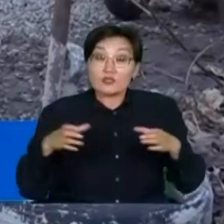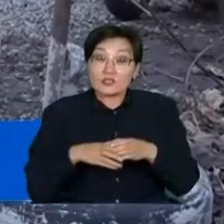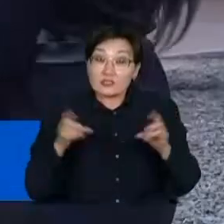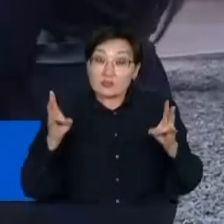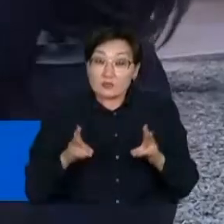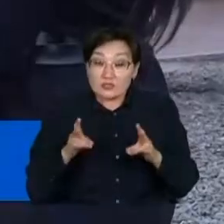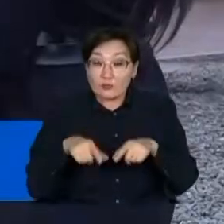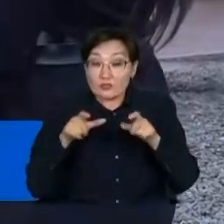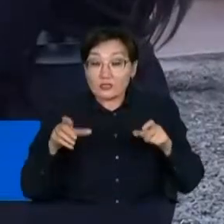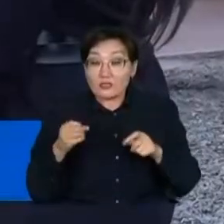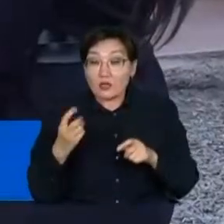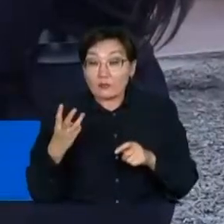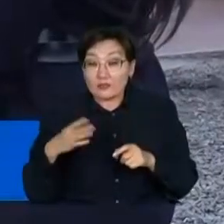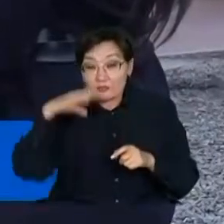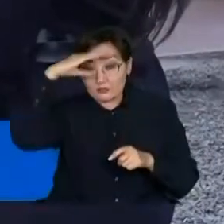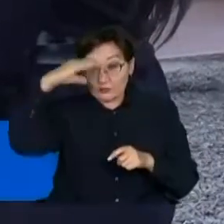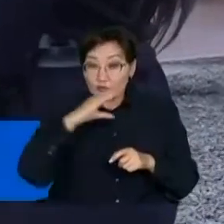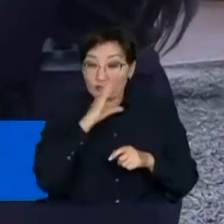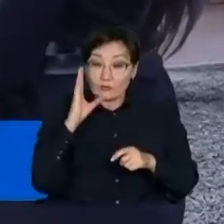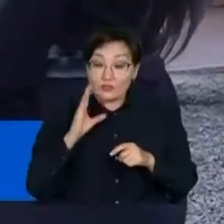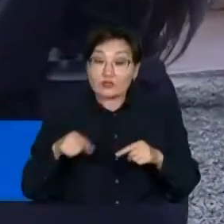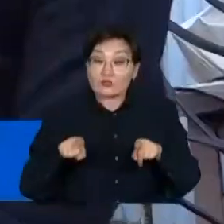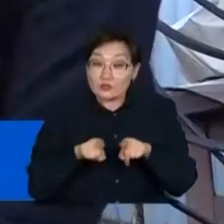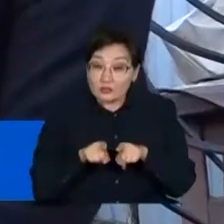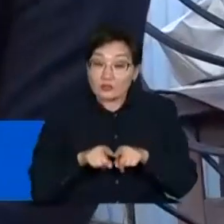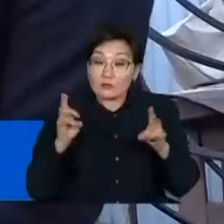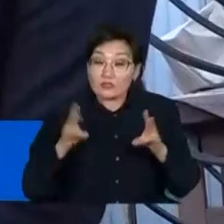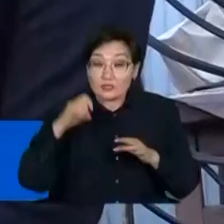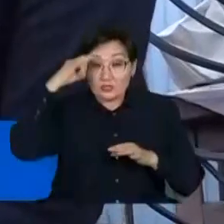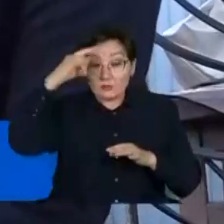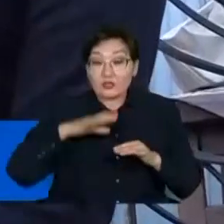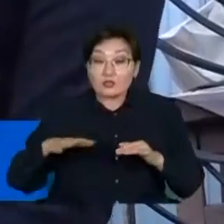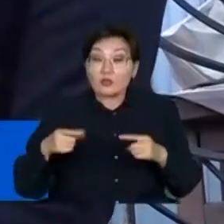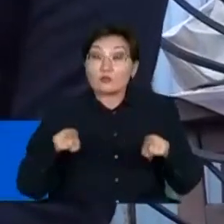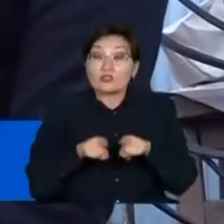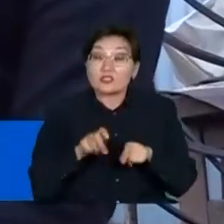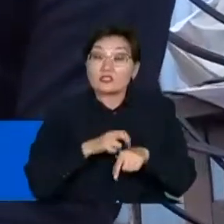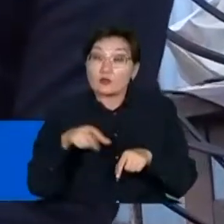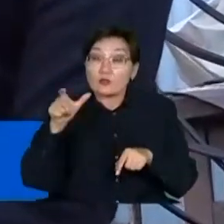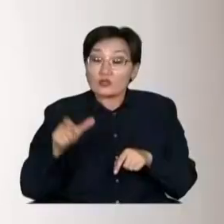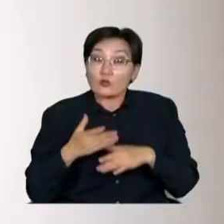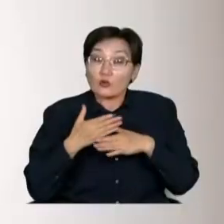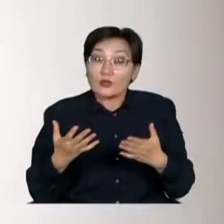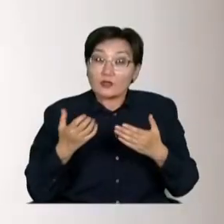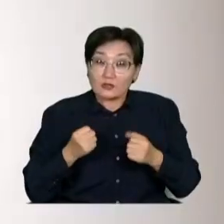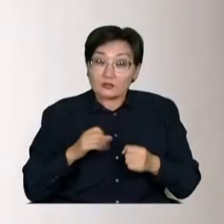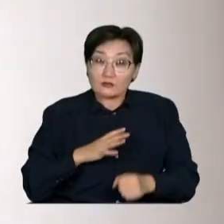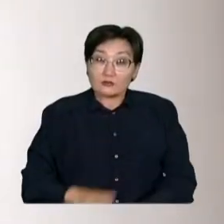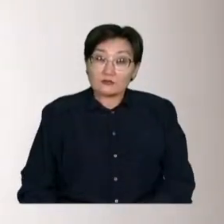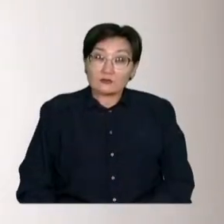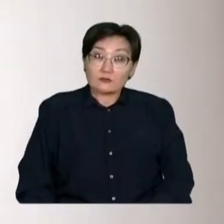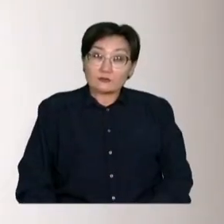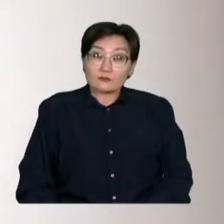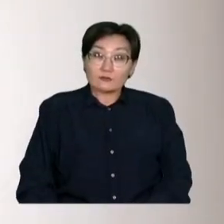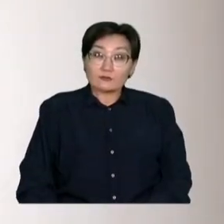зардап шектік деген тағы бірнеше атана да қорлық көрдік деп отыр. Олар Қазақстан бойынша дәл осы дәрігерге жүгінген. Во время операции был